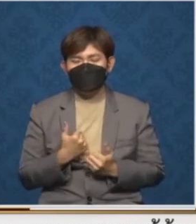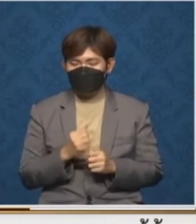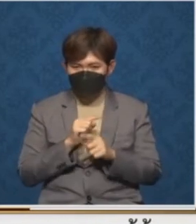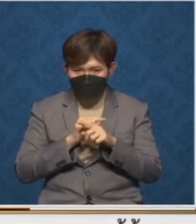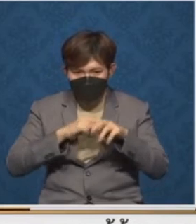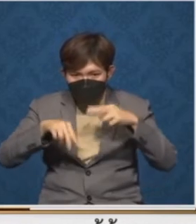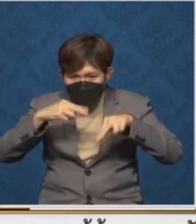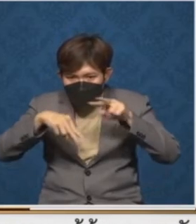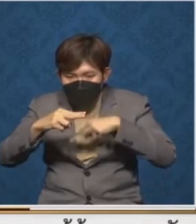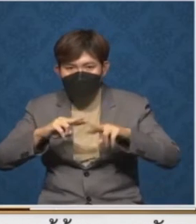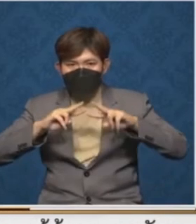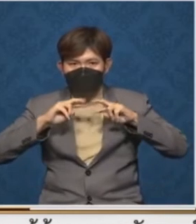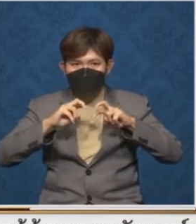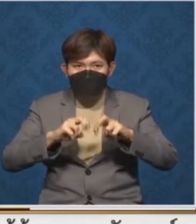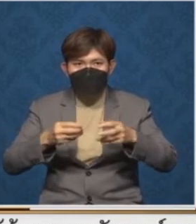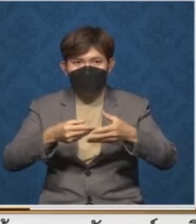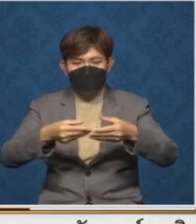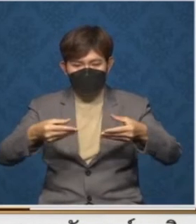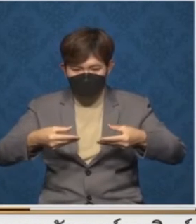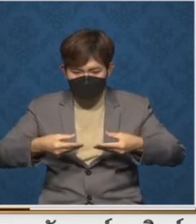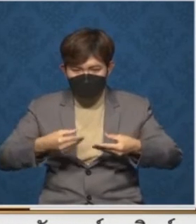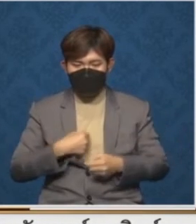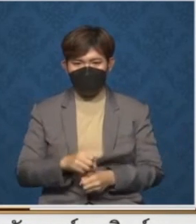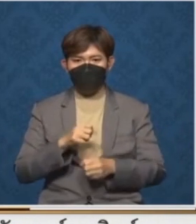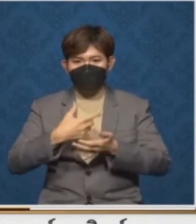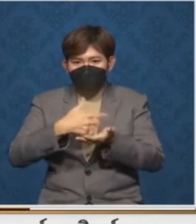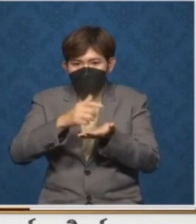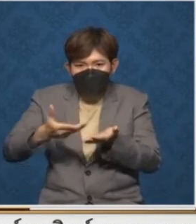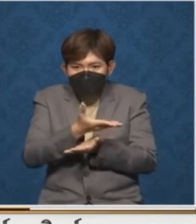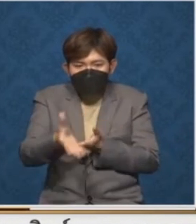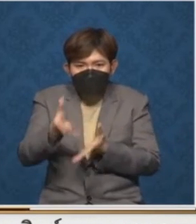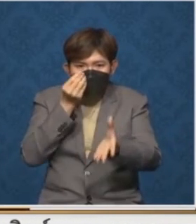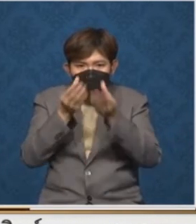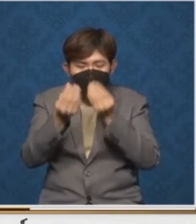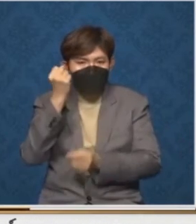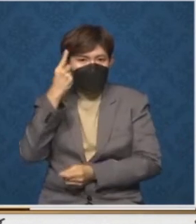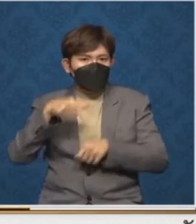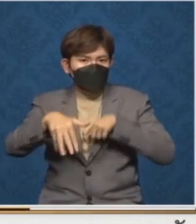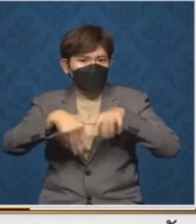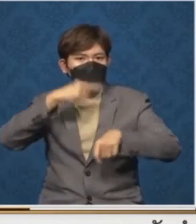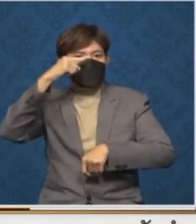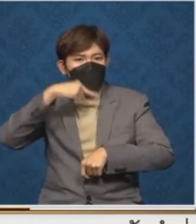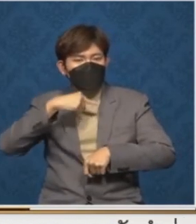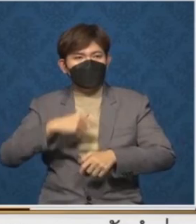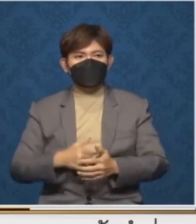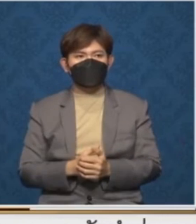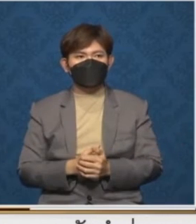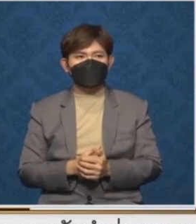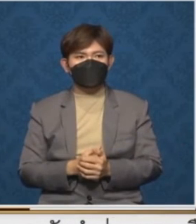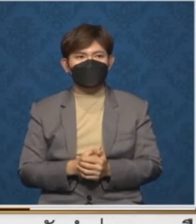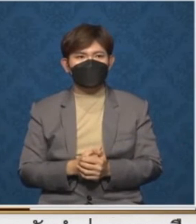รอเกิดขึ้น กลายเป็นเชื้อกลายพันที่ลุนแรงเพระว่าเจานาที่ตำรวจไม่ปฏิบัตามกฎหมาย